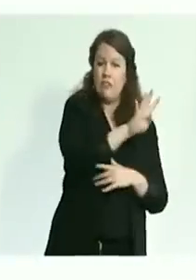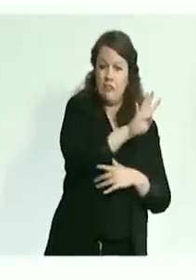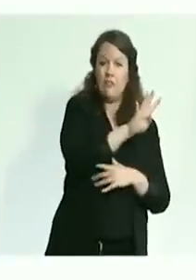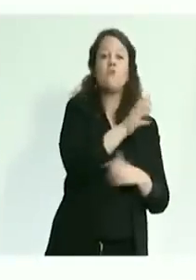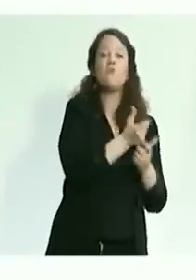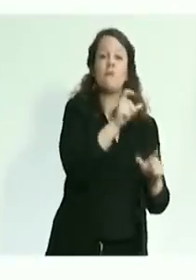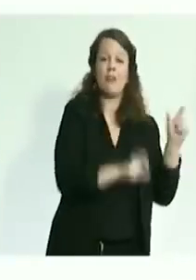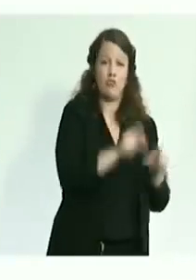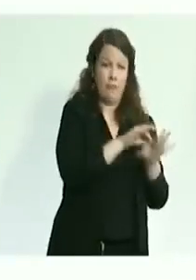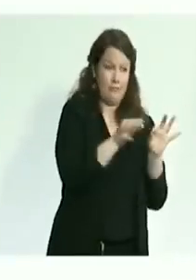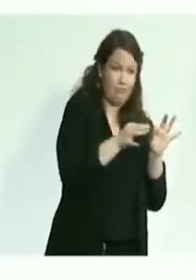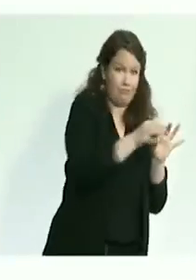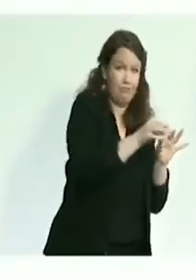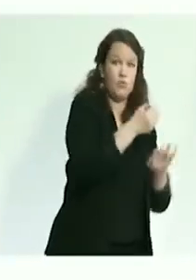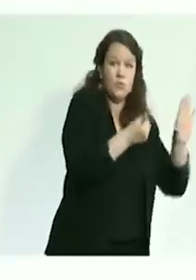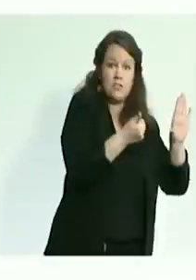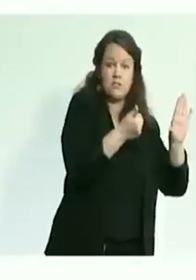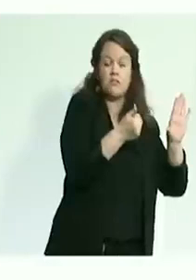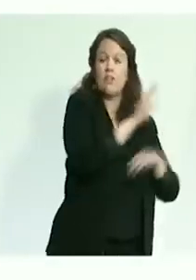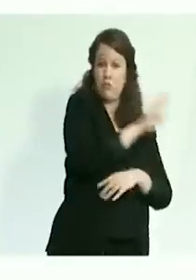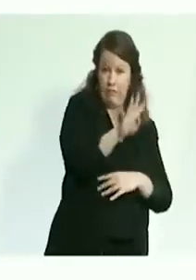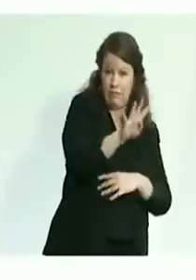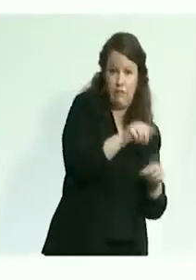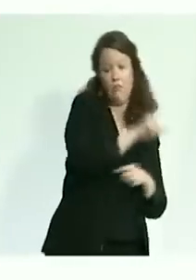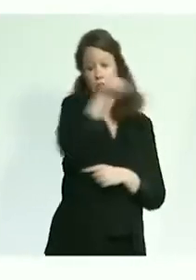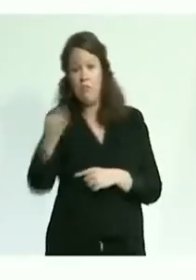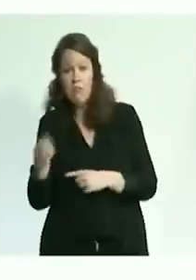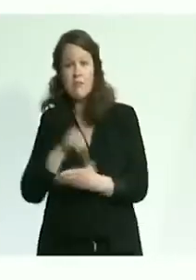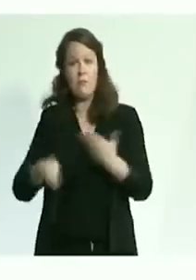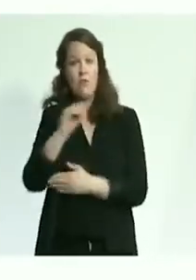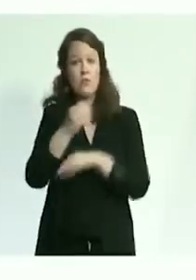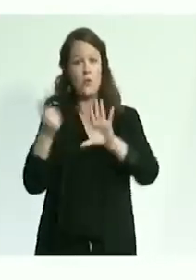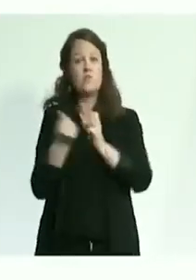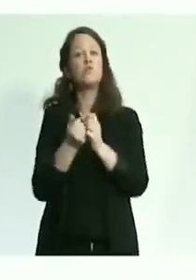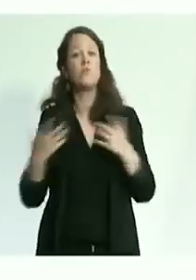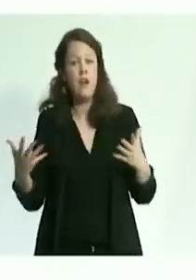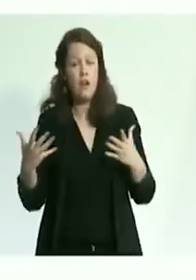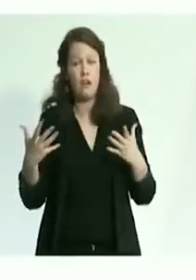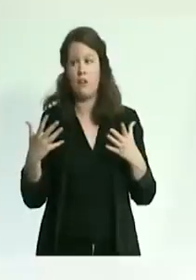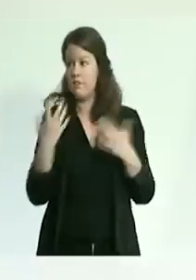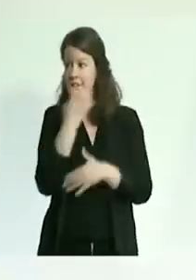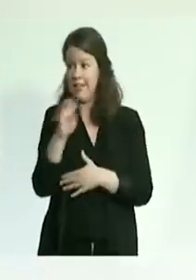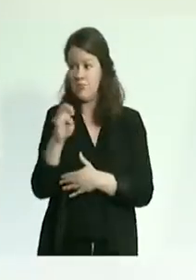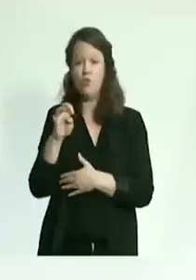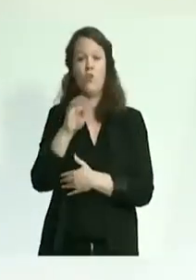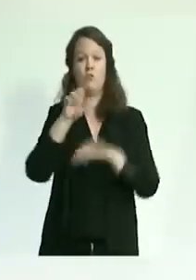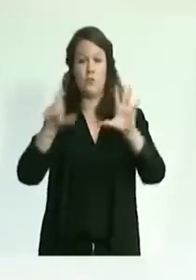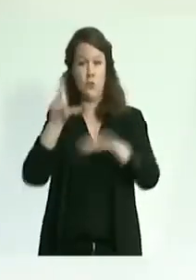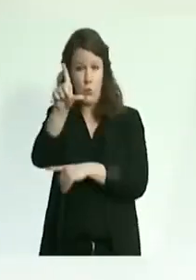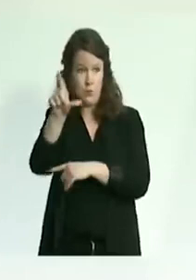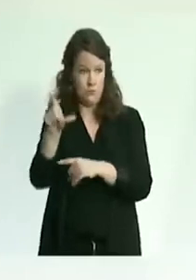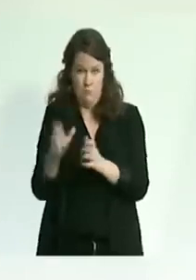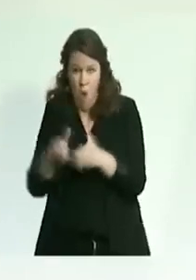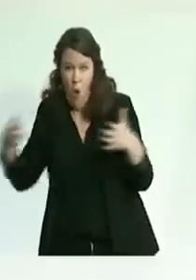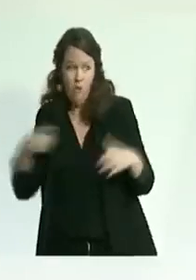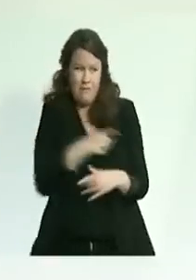semaine. Il est de 472 dans les Alpes-Maritimes, c'est-à-dire un rapport de 1 à 11. Pour cette raison, et